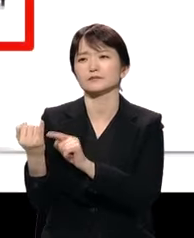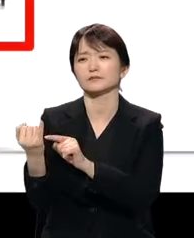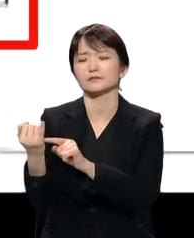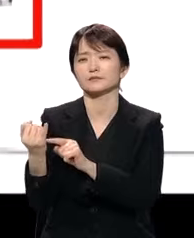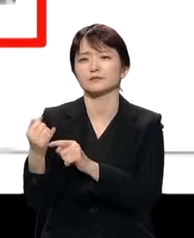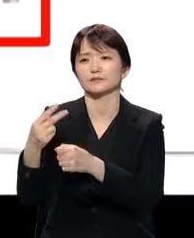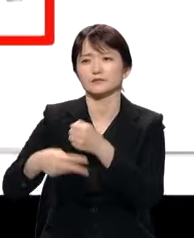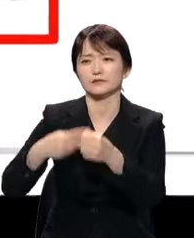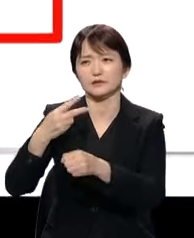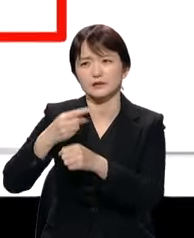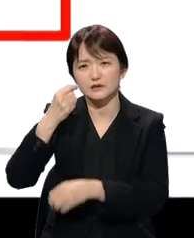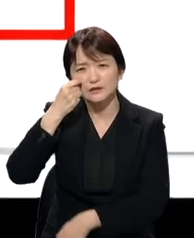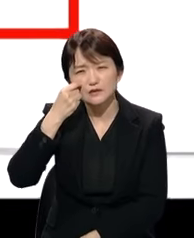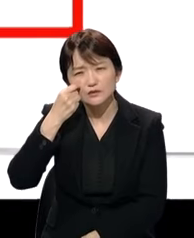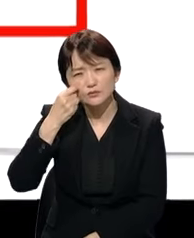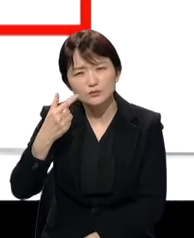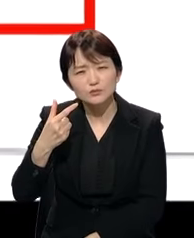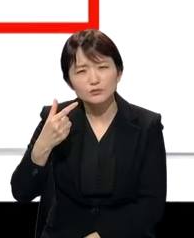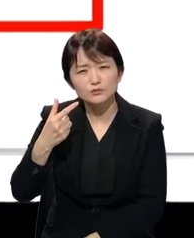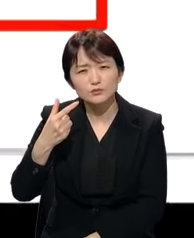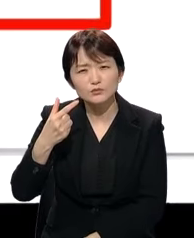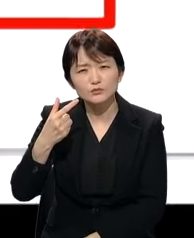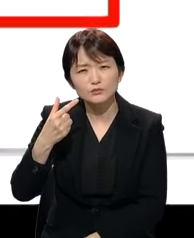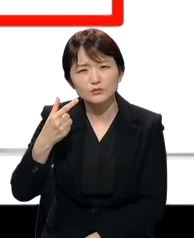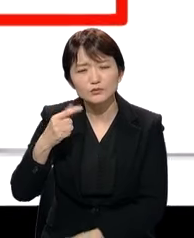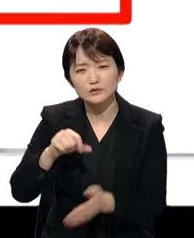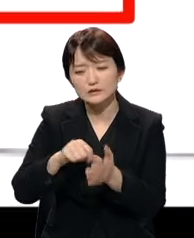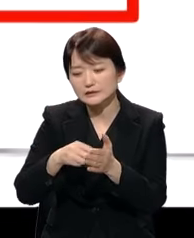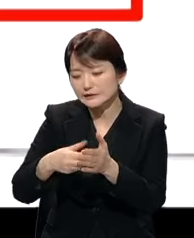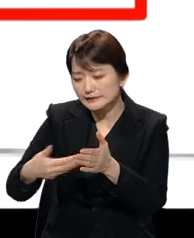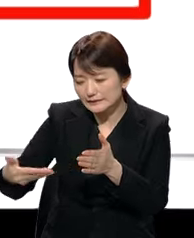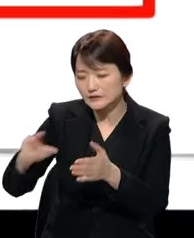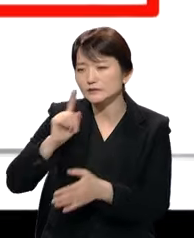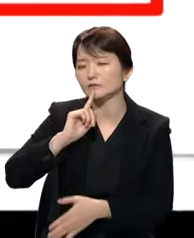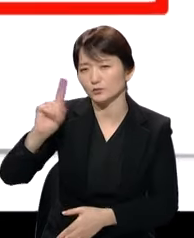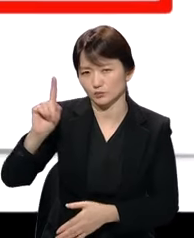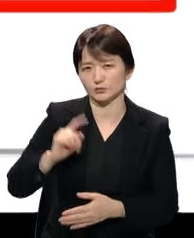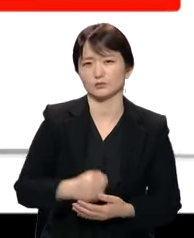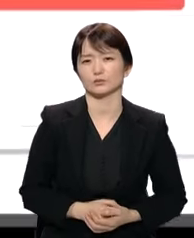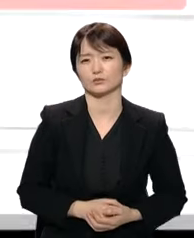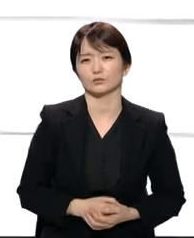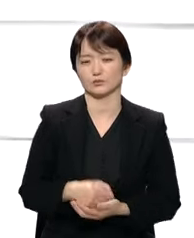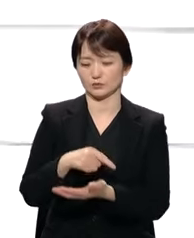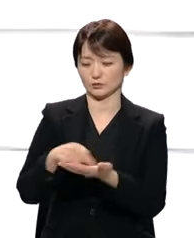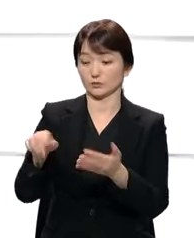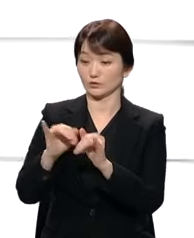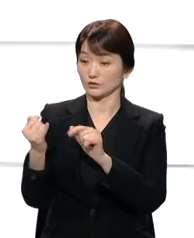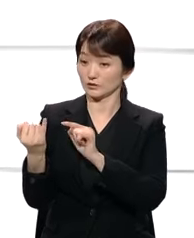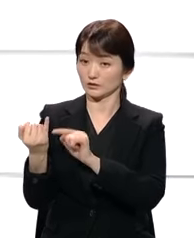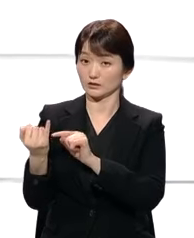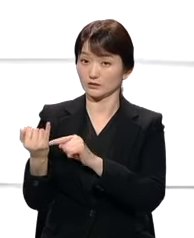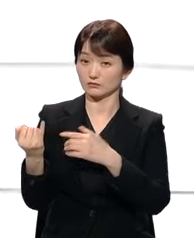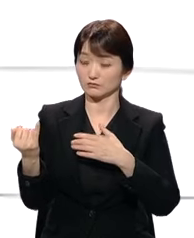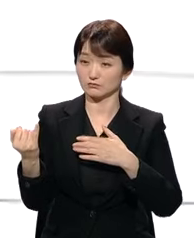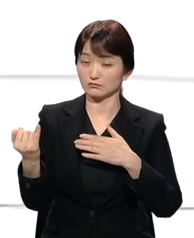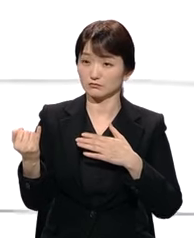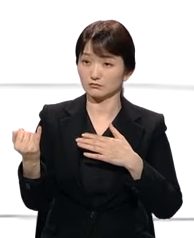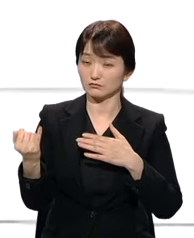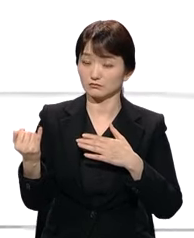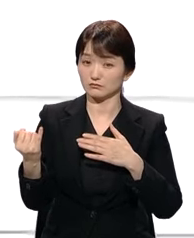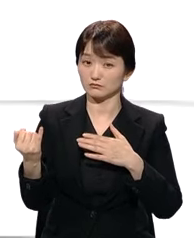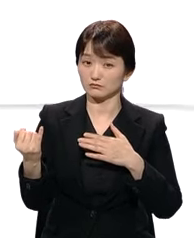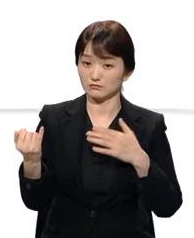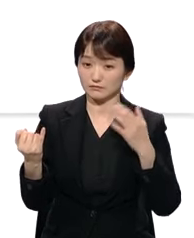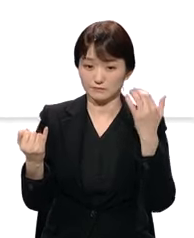2년 6개월가량 사건이 있고 나서 2년 6개월가량이 지나서 고소를 했습니다. 물론 피해자는 내가 나